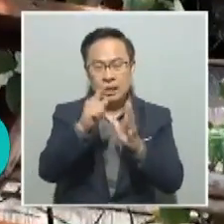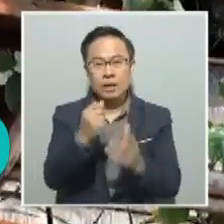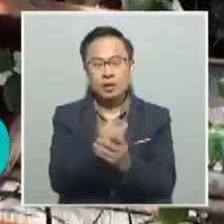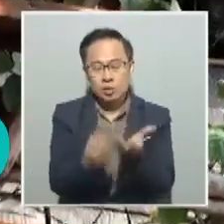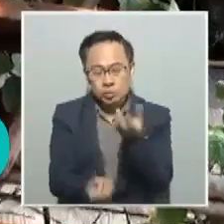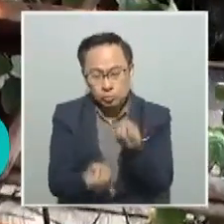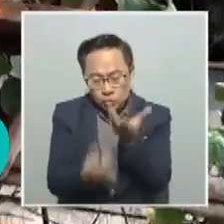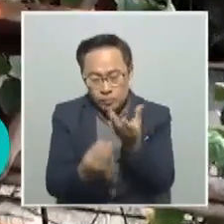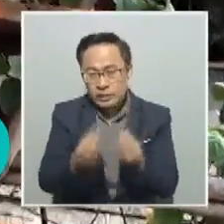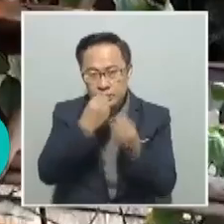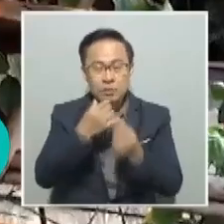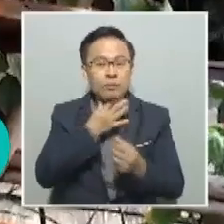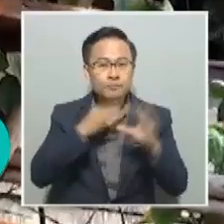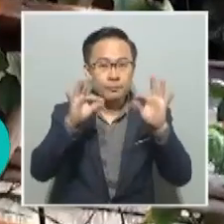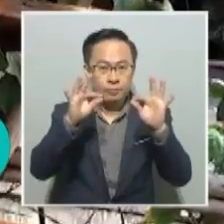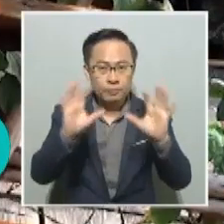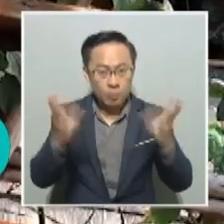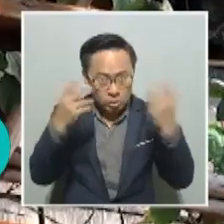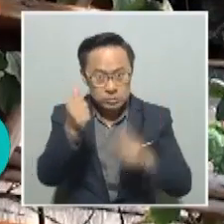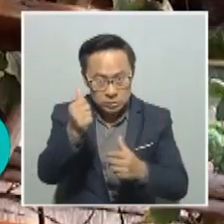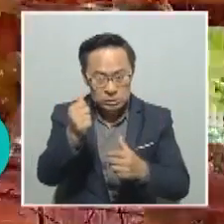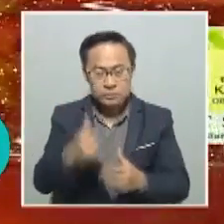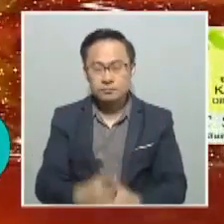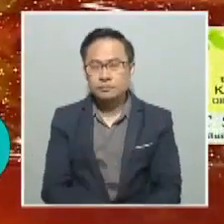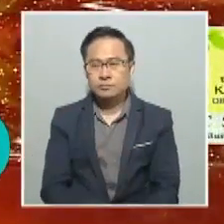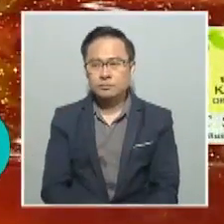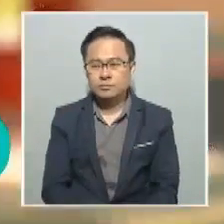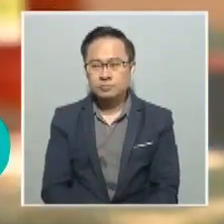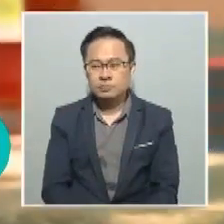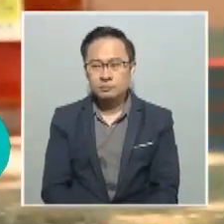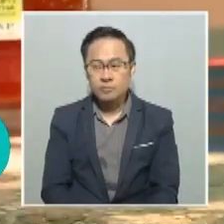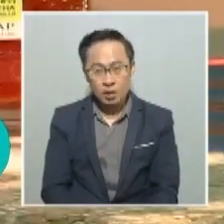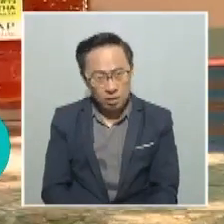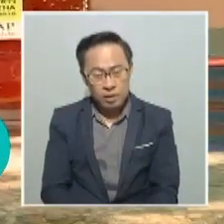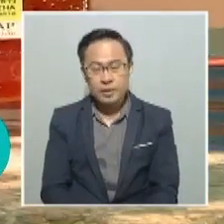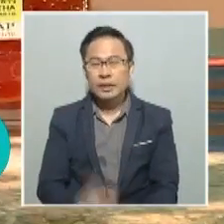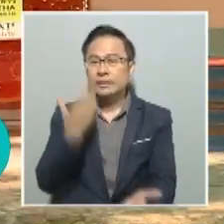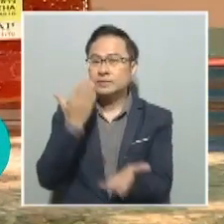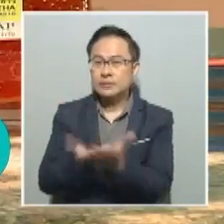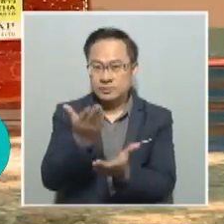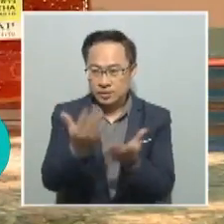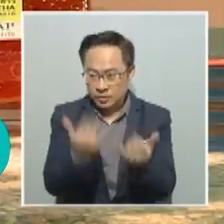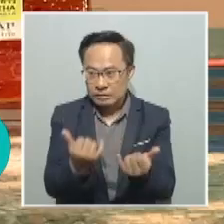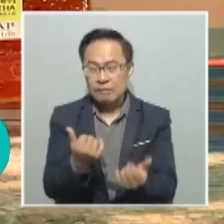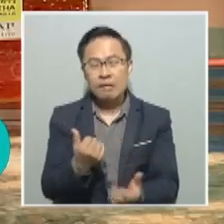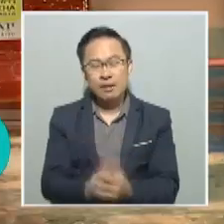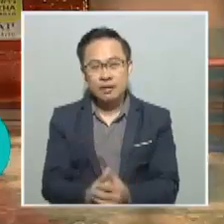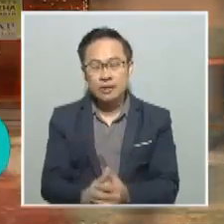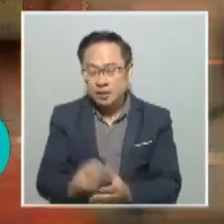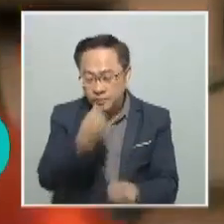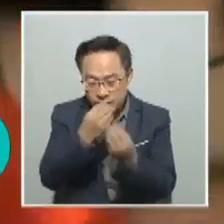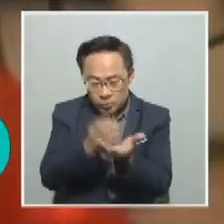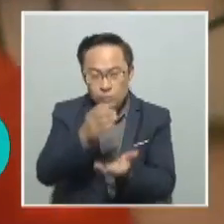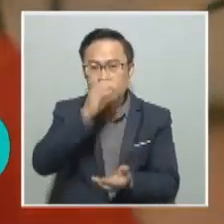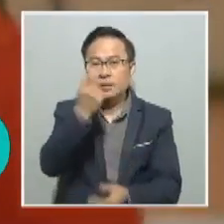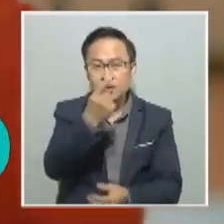แก่เสมหะชนะภัย เป็นไงล่ะฮะจะซื้อก็ตรงนี้แหละ สุดยอด ตอนแรกกลับไปกินขวด